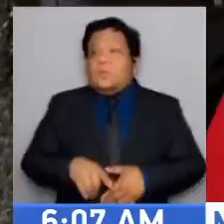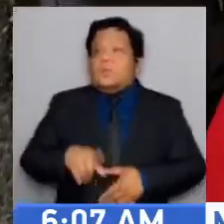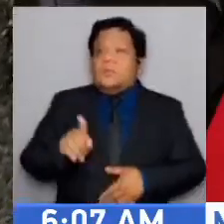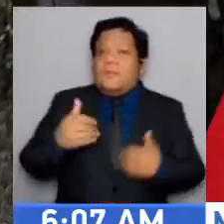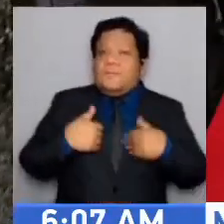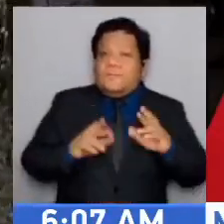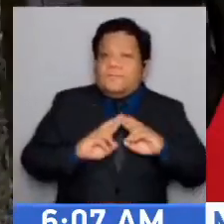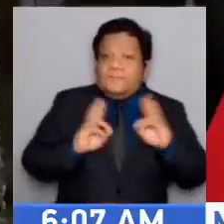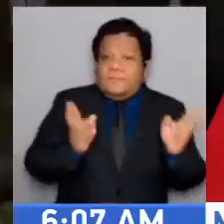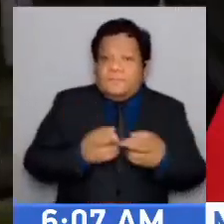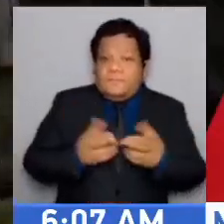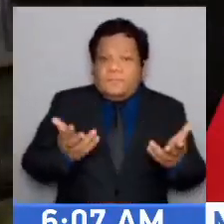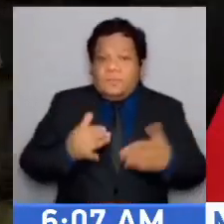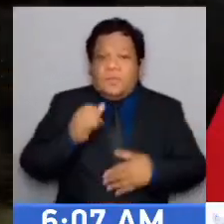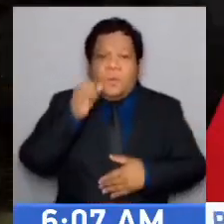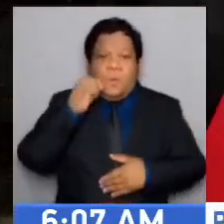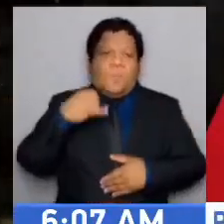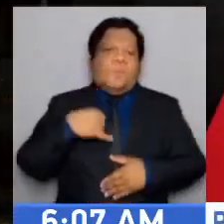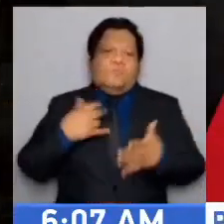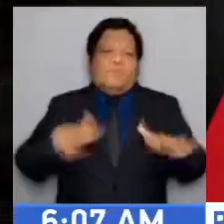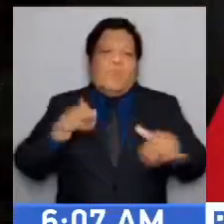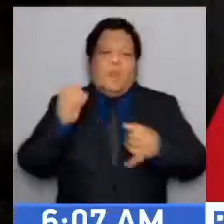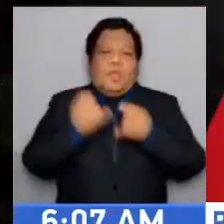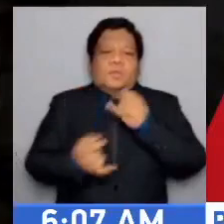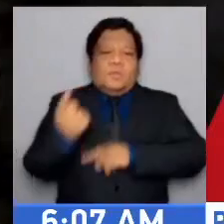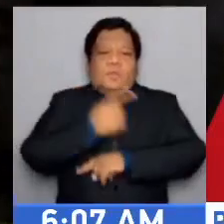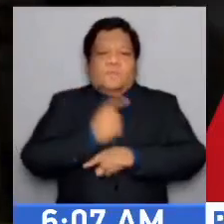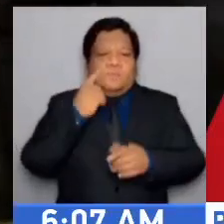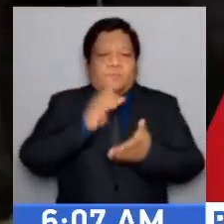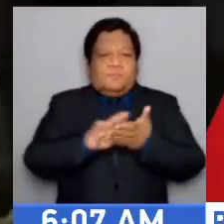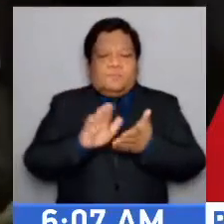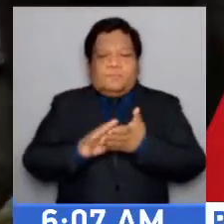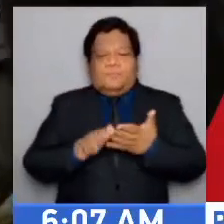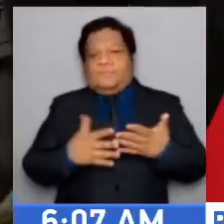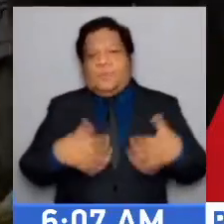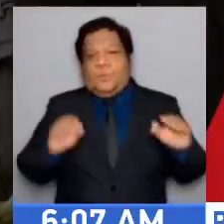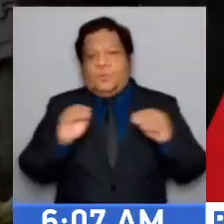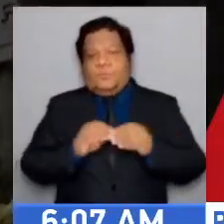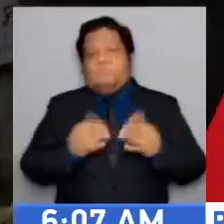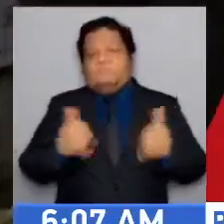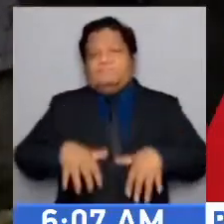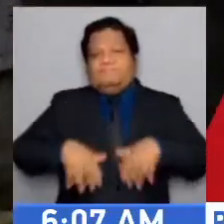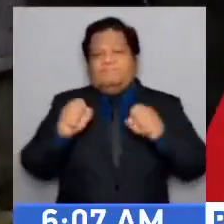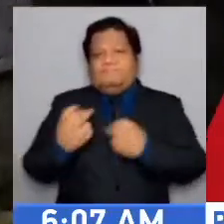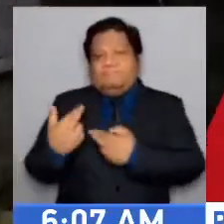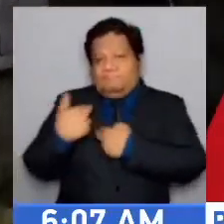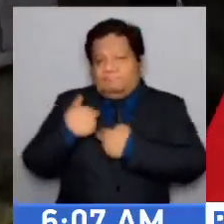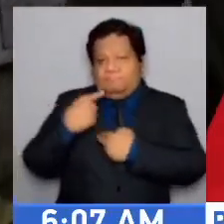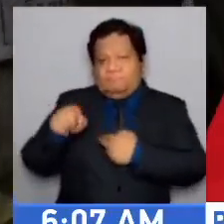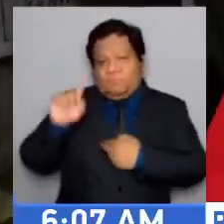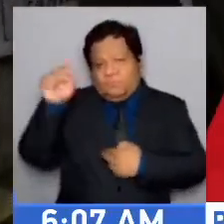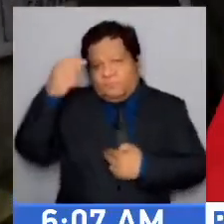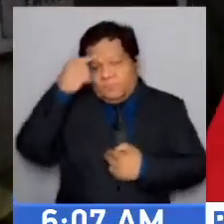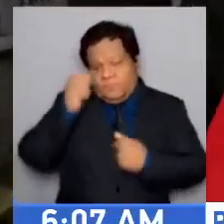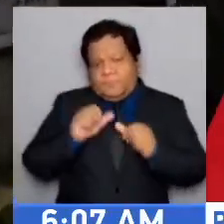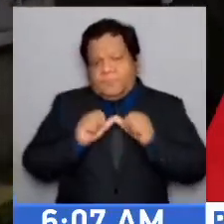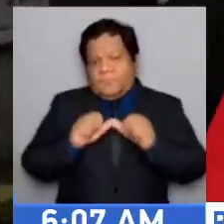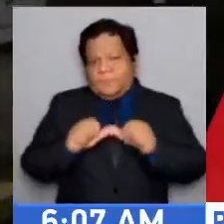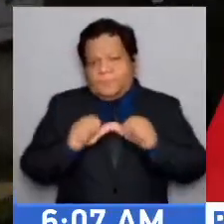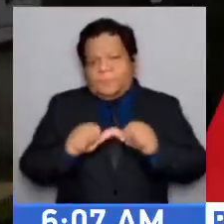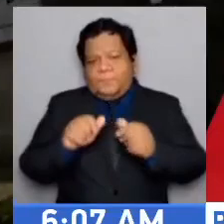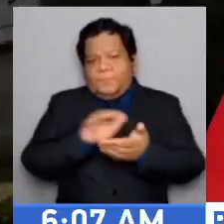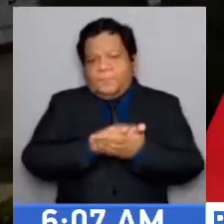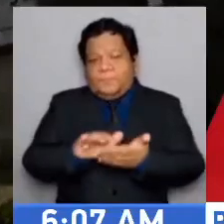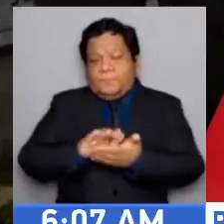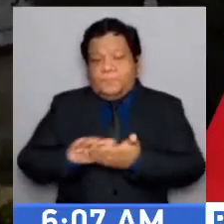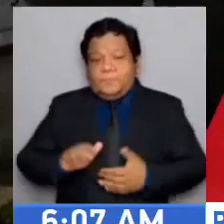last po nila paglinis. So wala na sila ngayon. Apo. Kayo na to, take over na ho itong city government. Continuous pa rin po ang paglilinis po namin. Pero hanggang kailan na